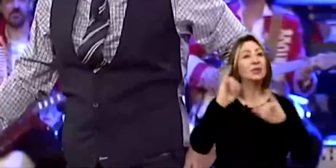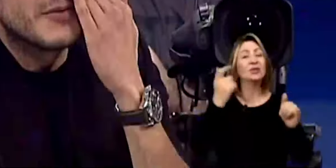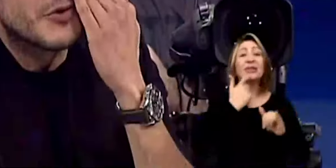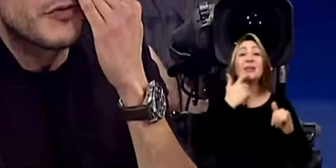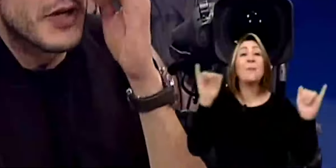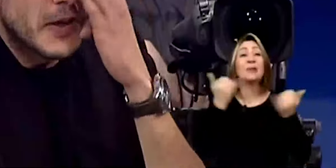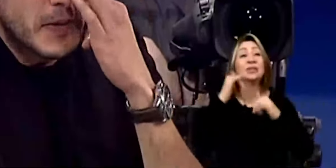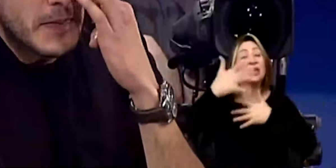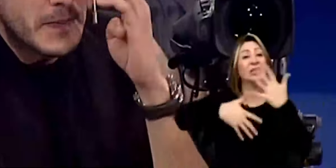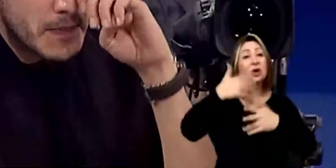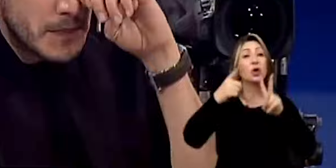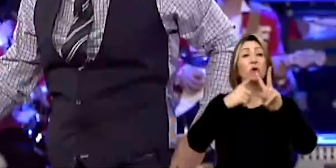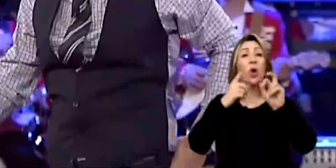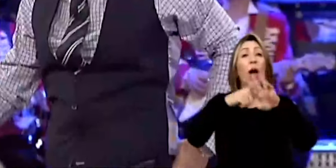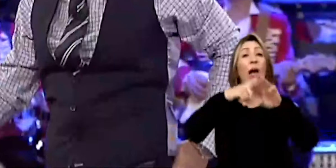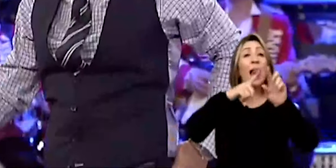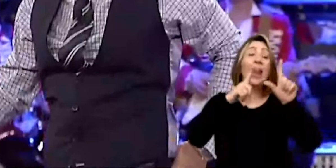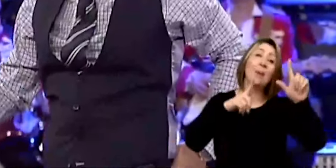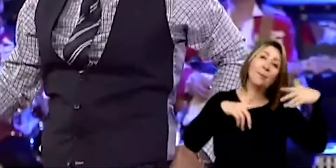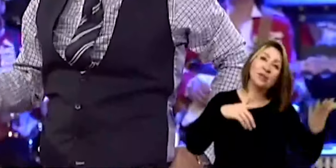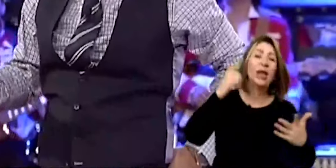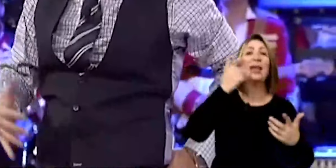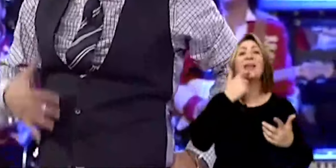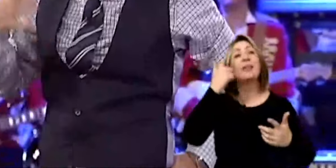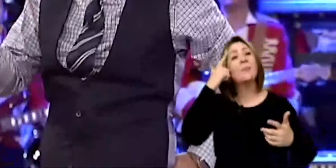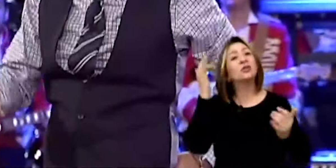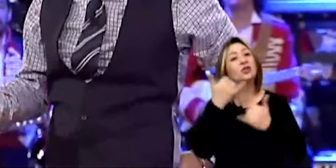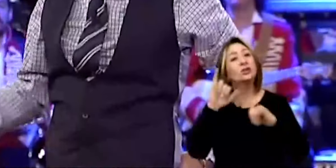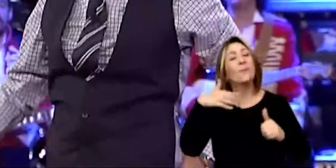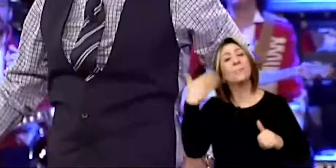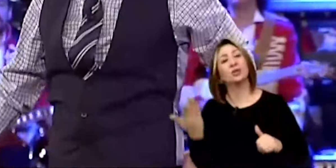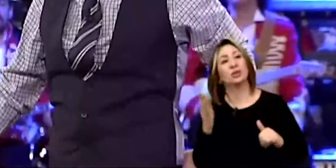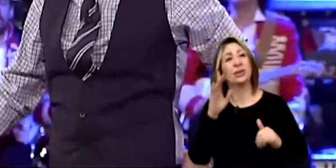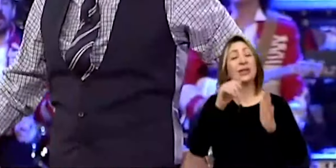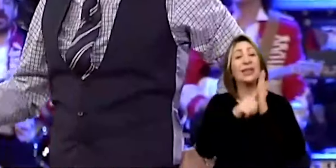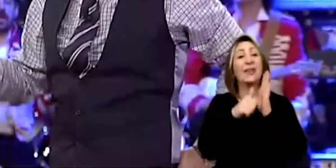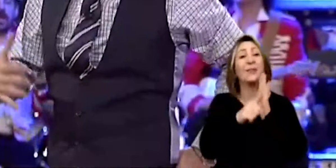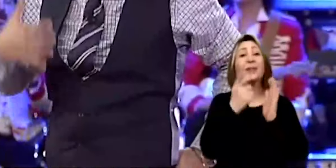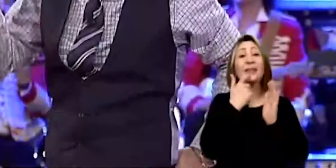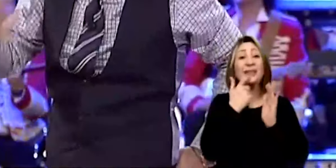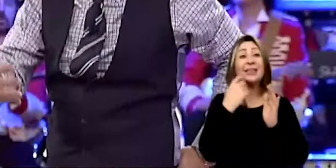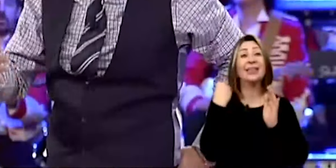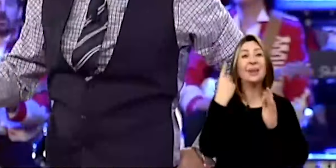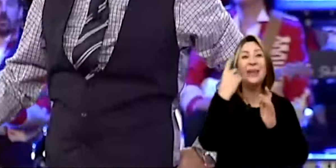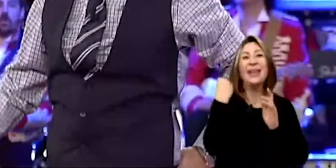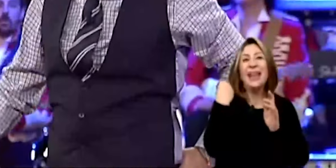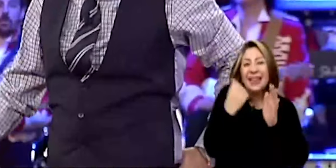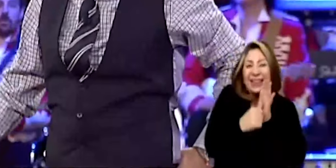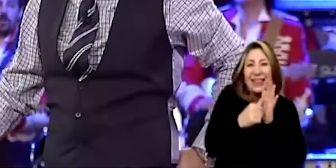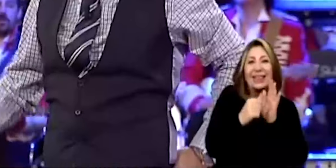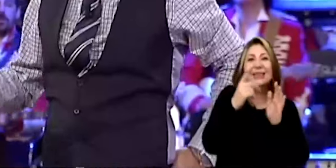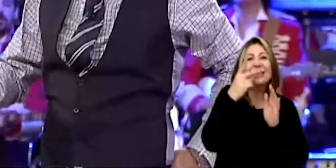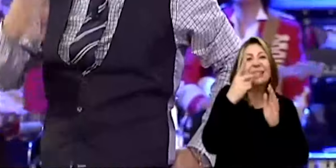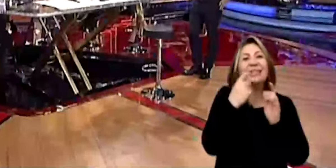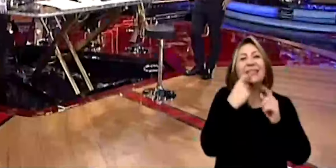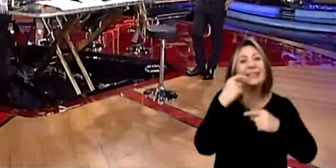karıştırıyor evet, insanlar. Noel başka bir şey, yılbaşı başka bir şey. Yılbaşı biliyorsunuz biz takvim yılının bitimini, yeni bir takvim yılının